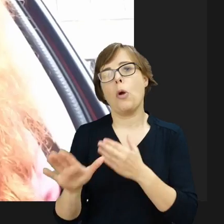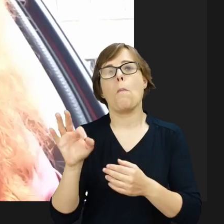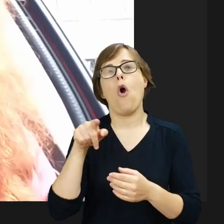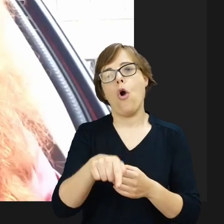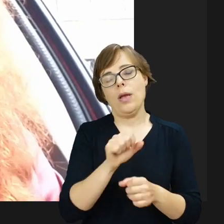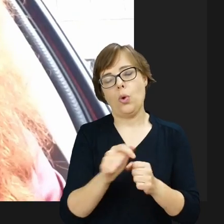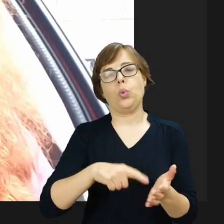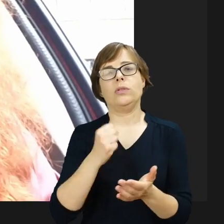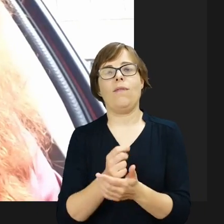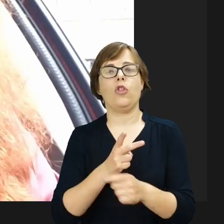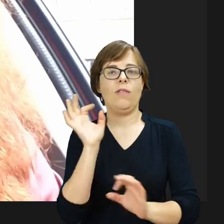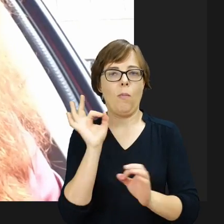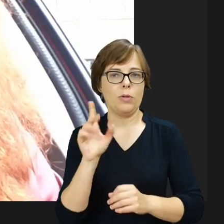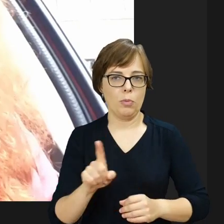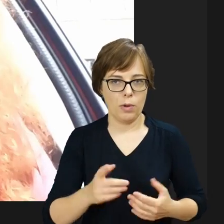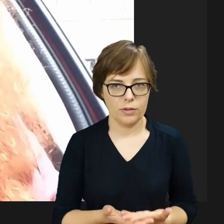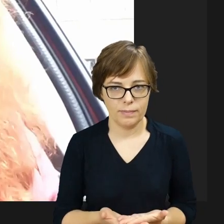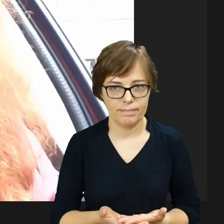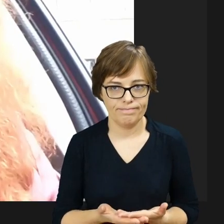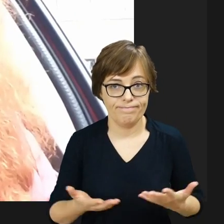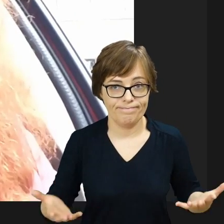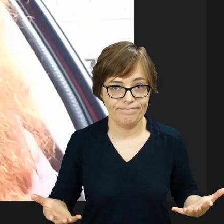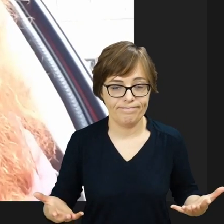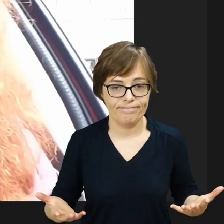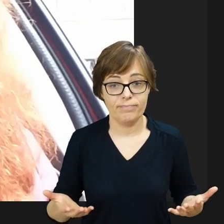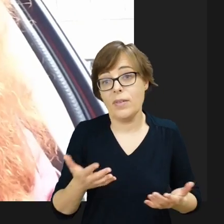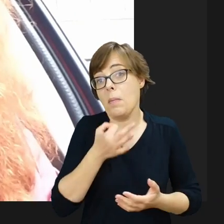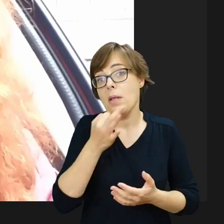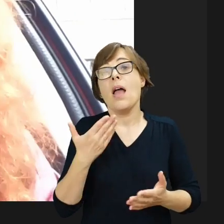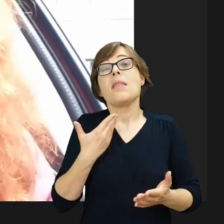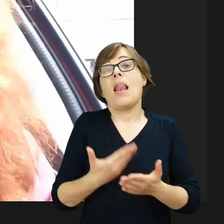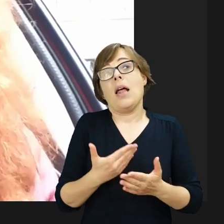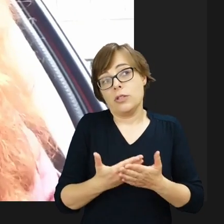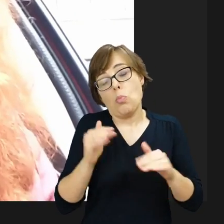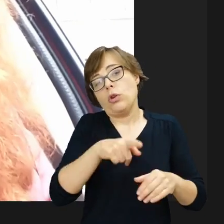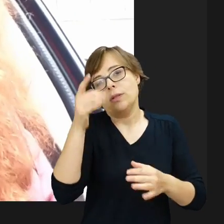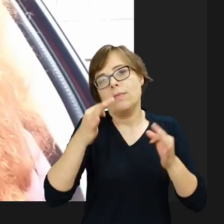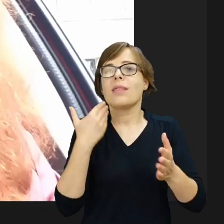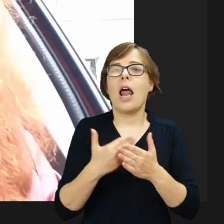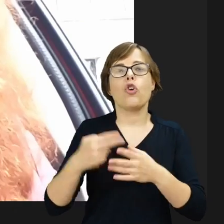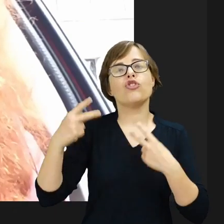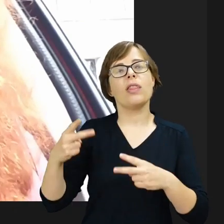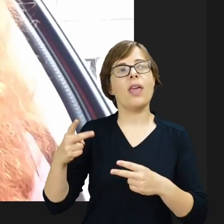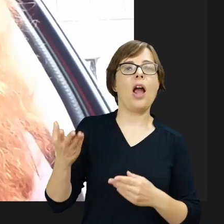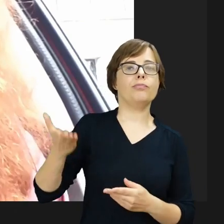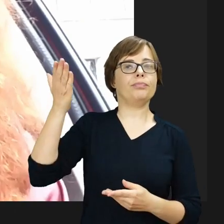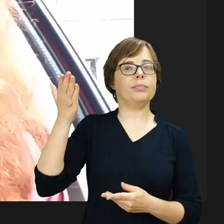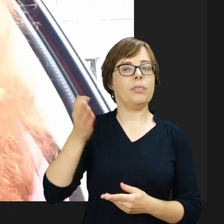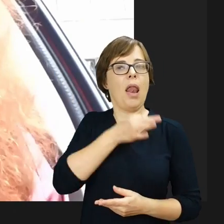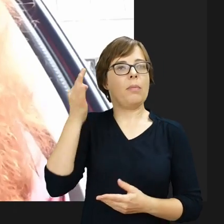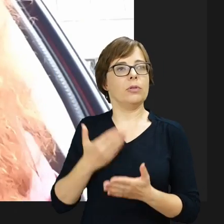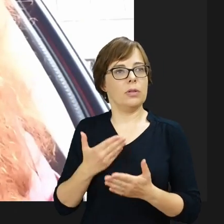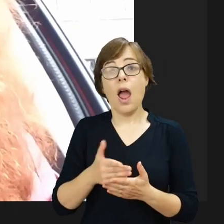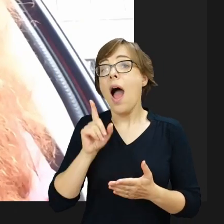Czyli no tak, z jednej strony można powiedzieć, a niby dlaczego dziennikarz ma być uprzywilejowany, prawda? Ale z drugiej strony można na to w prosty sposób odpowiedzieć,